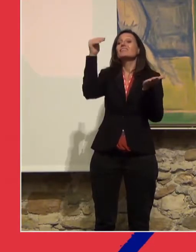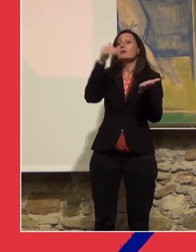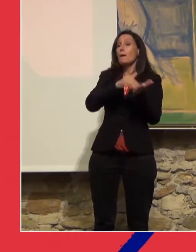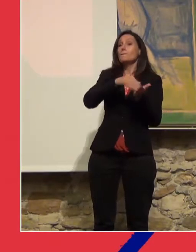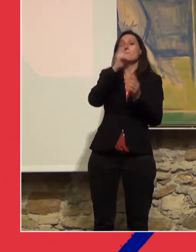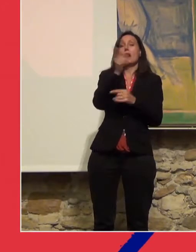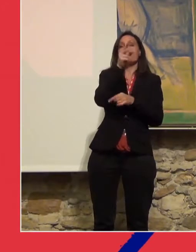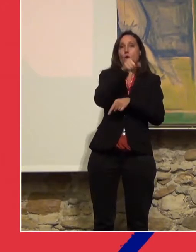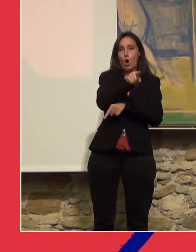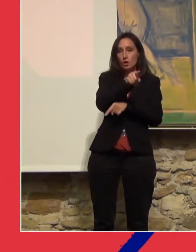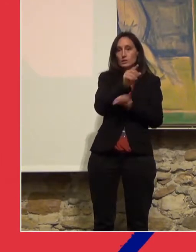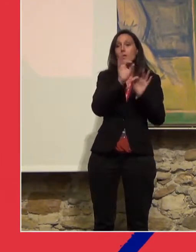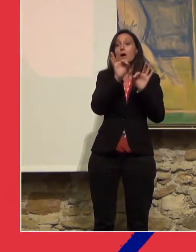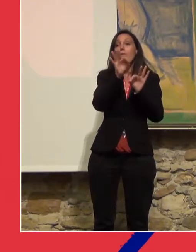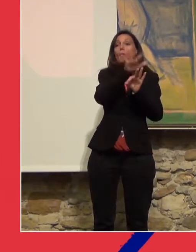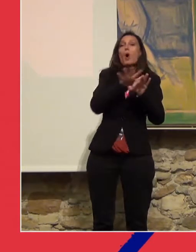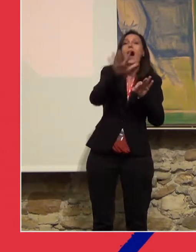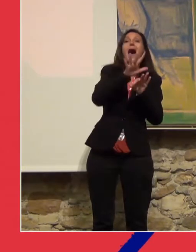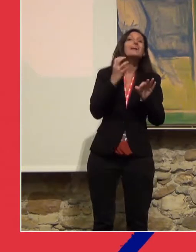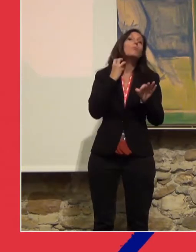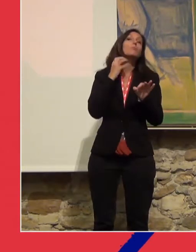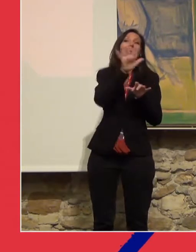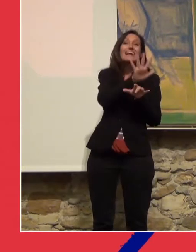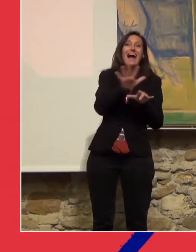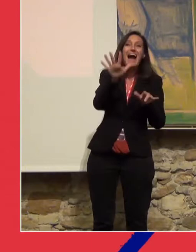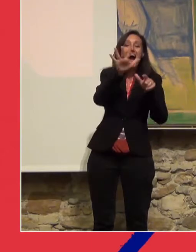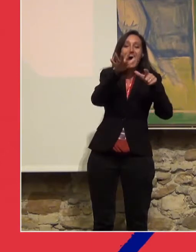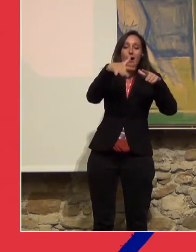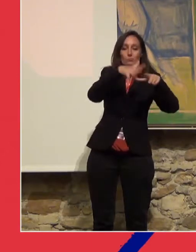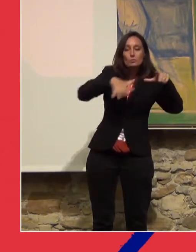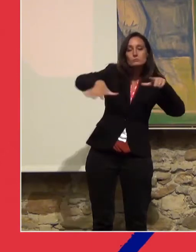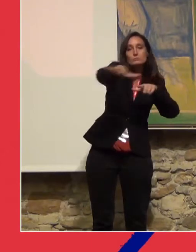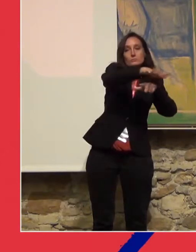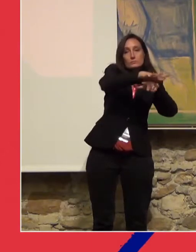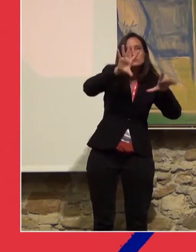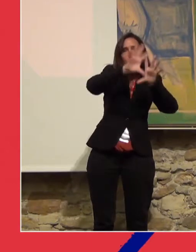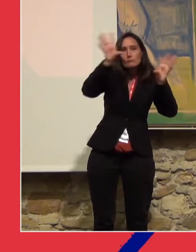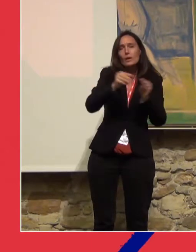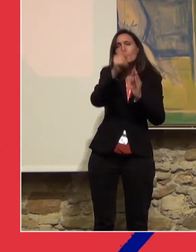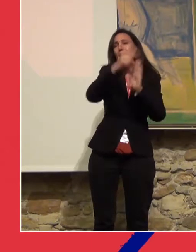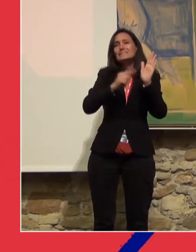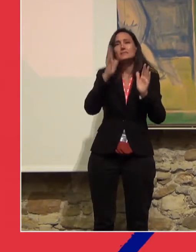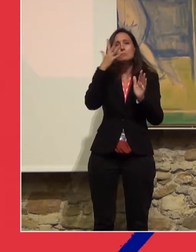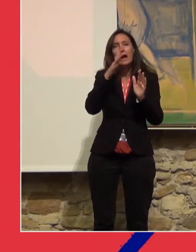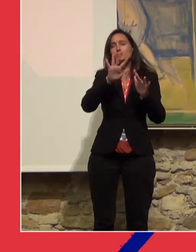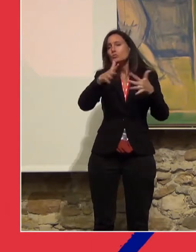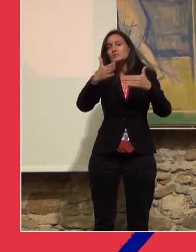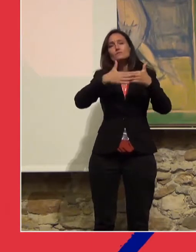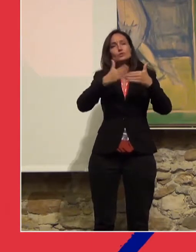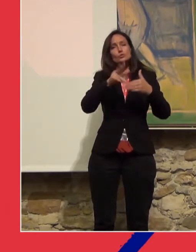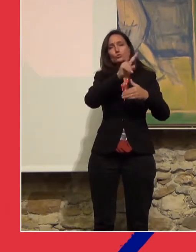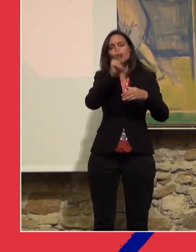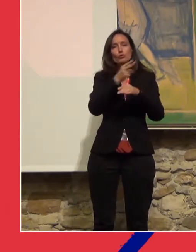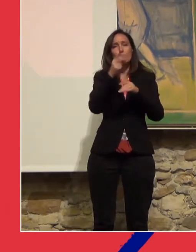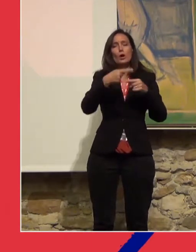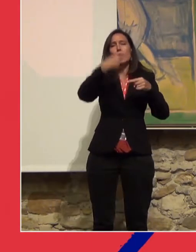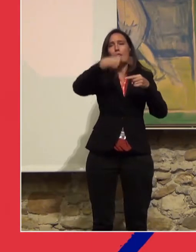marzo ha registrato picchi di quasi 200 morti al giorno, con un totale